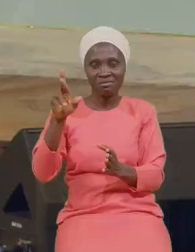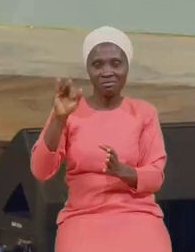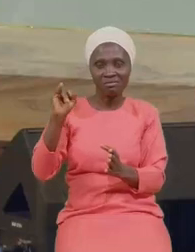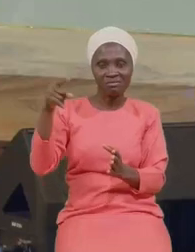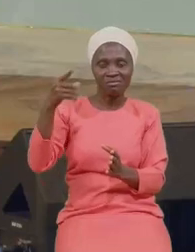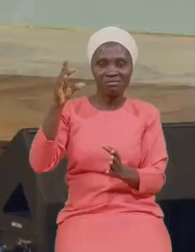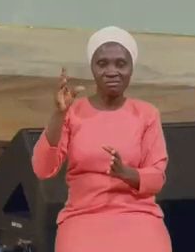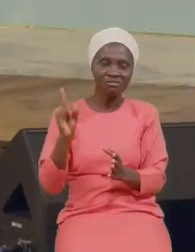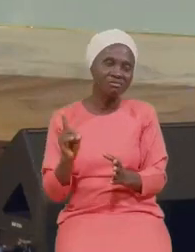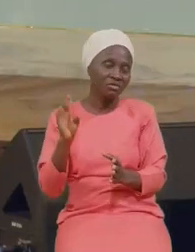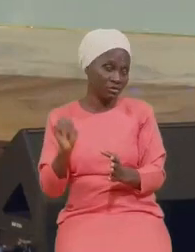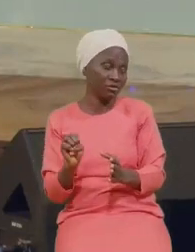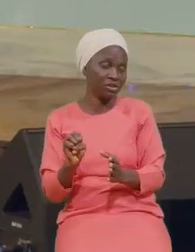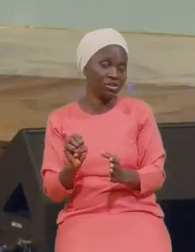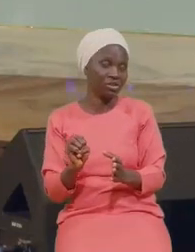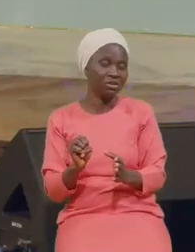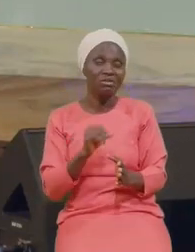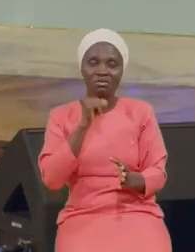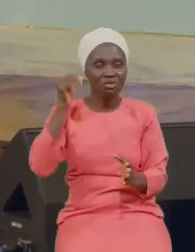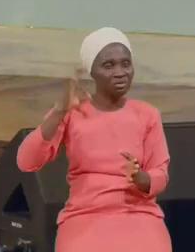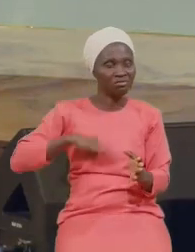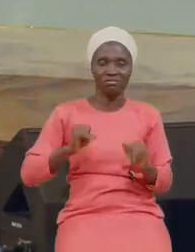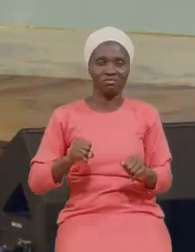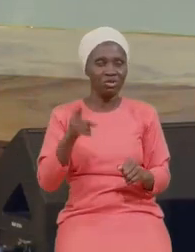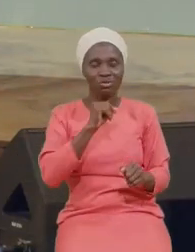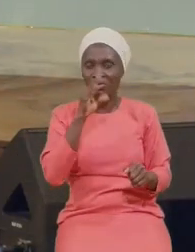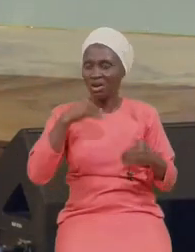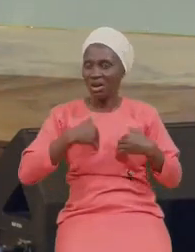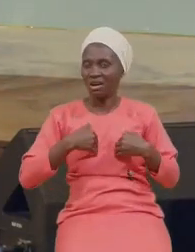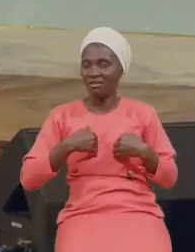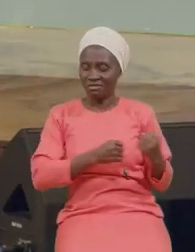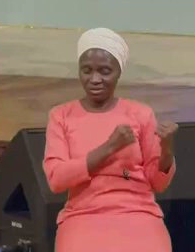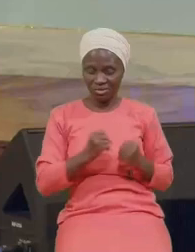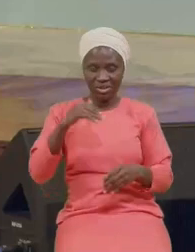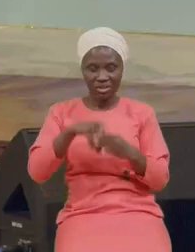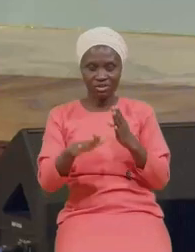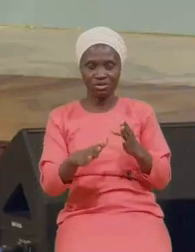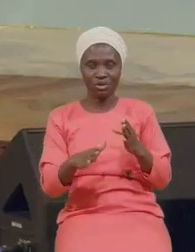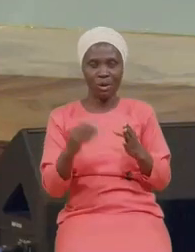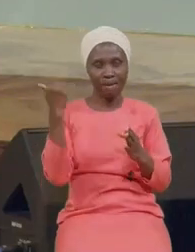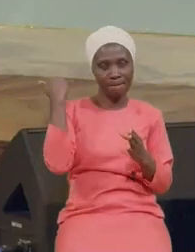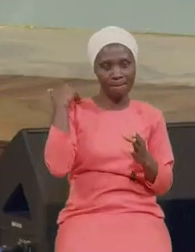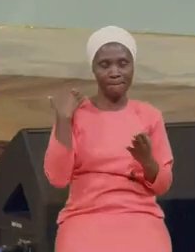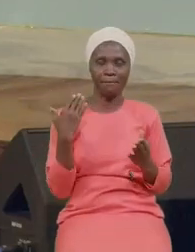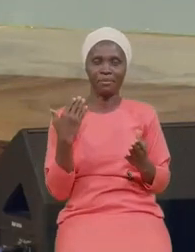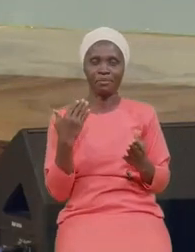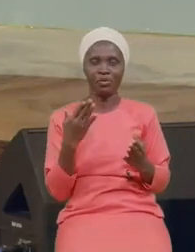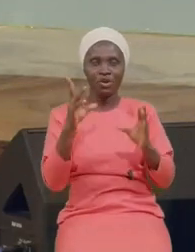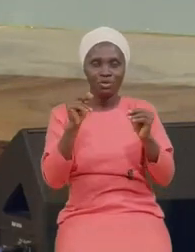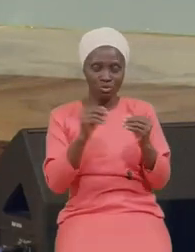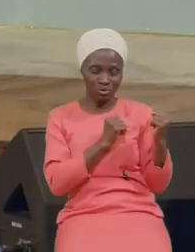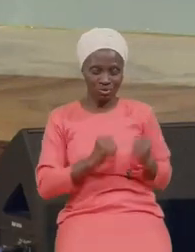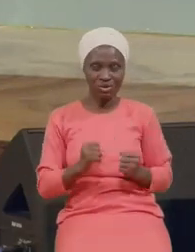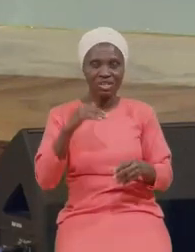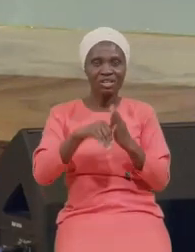profitable alors vous n'aurez pas la force dans l'épine dorsale sans le courage il n'y a pas de force dans votre voix sans le